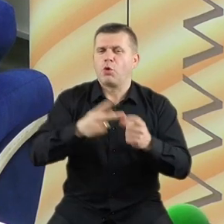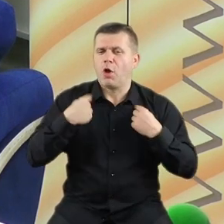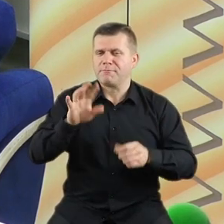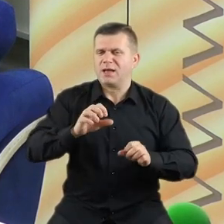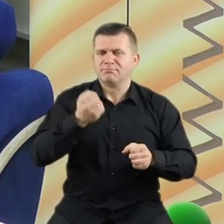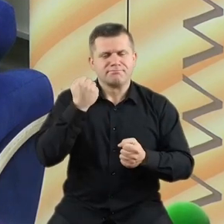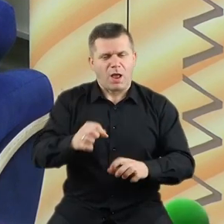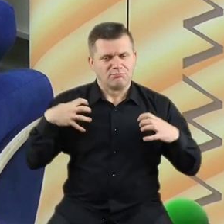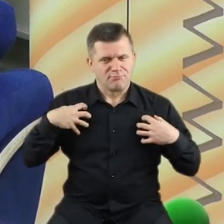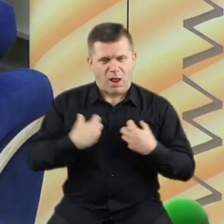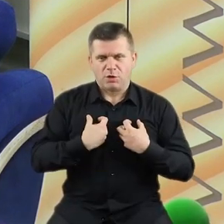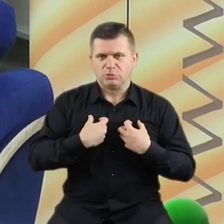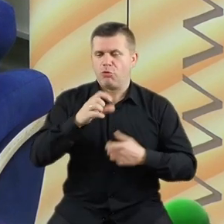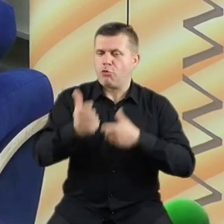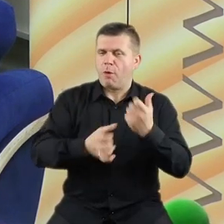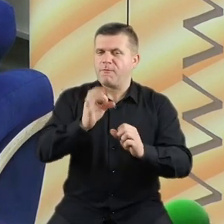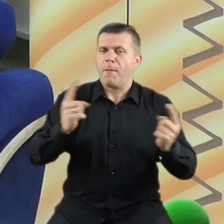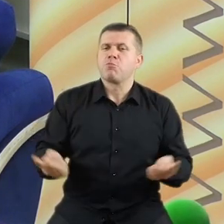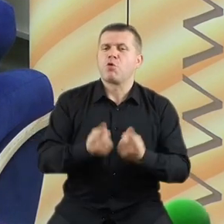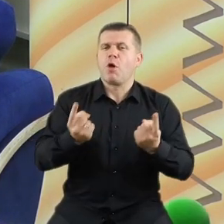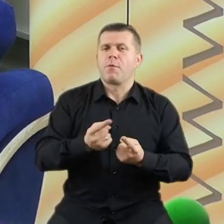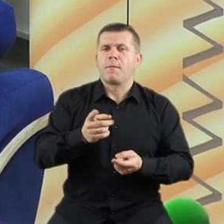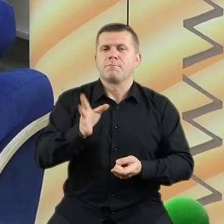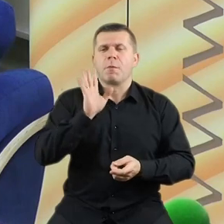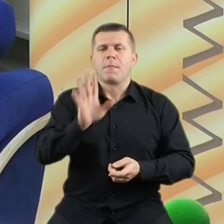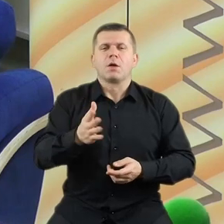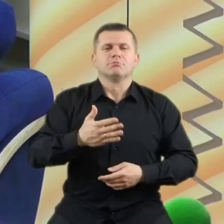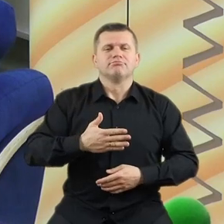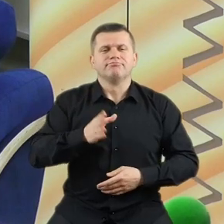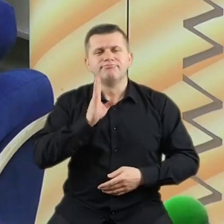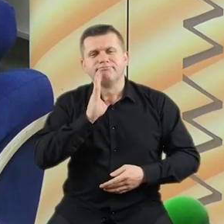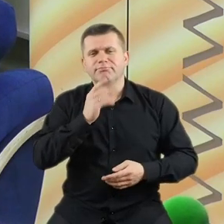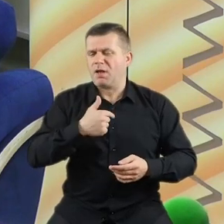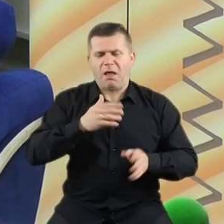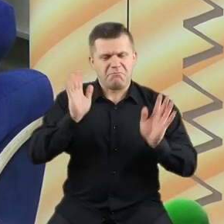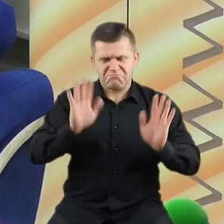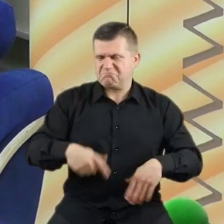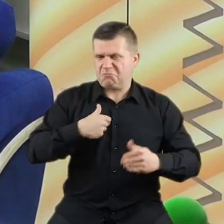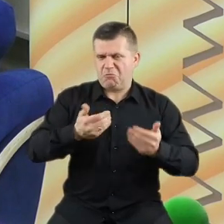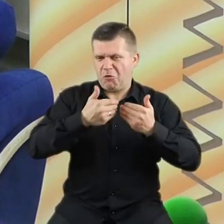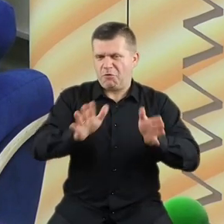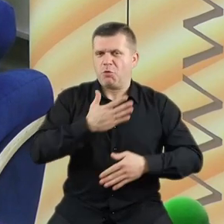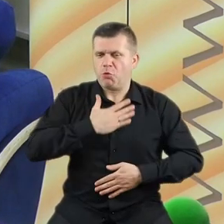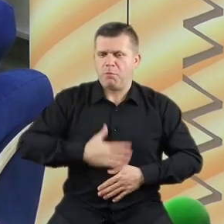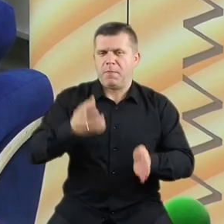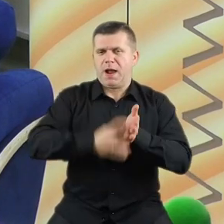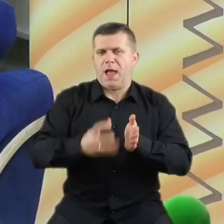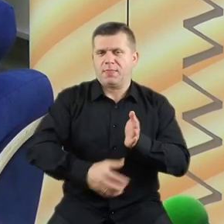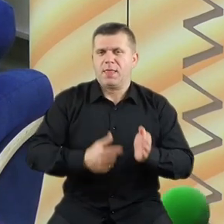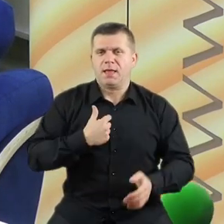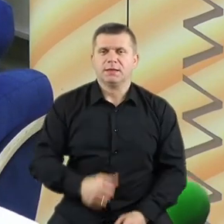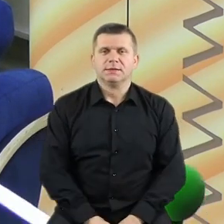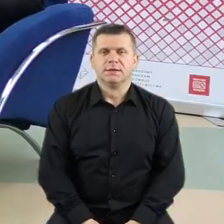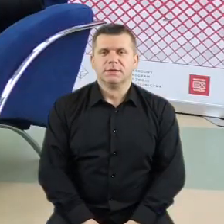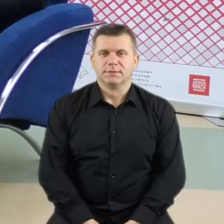się męczą podczas promowania, bo są może na przykład bardziej wsobni, a ja jestem taka, że bardzo lubię sobie pogadać.